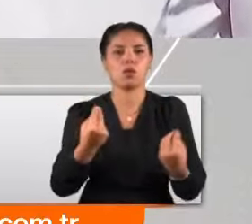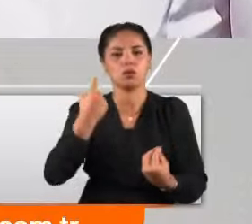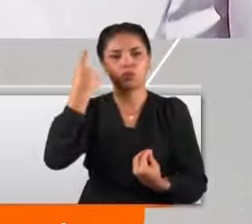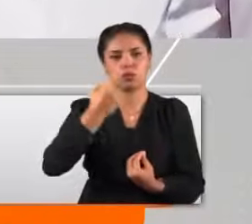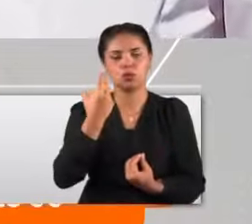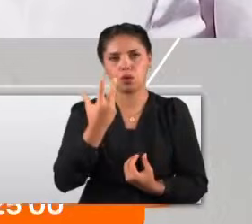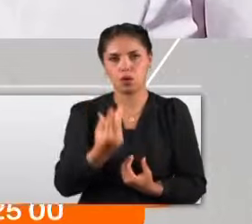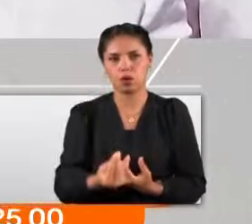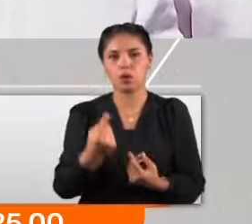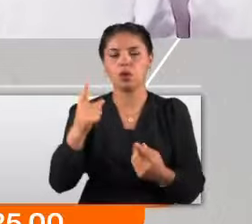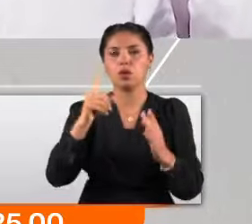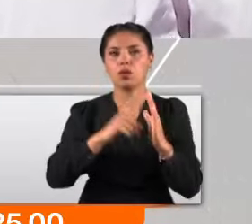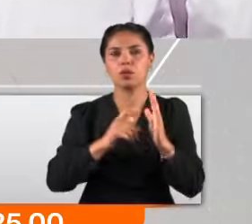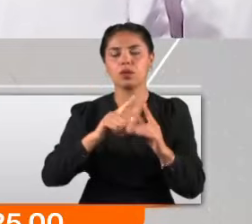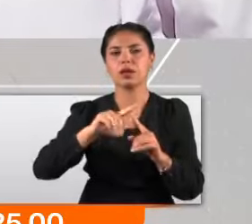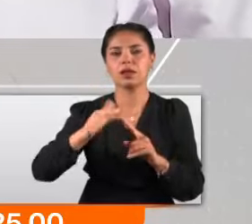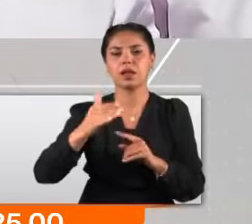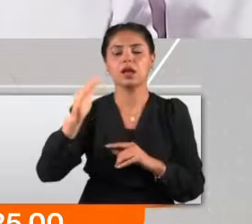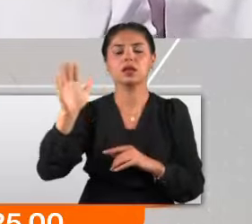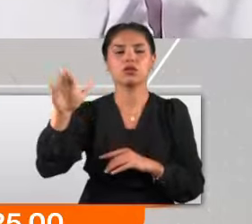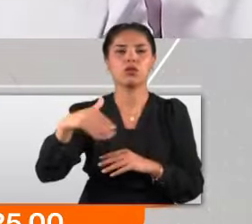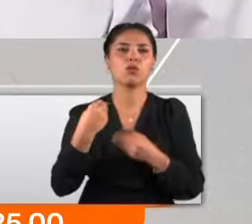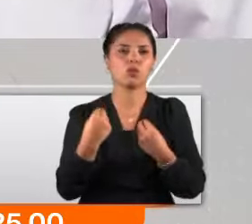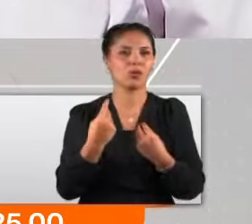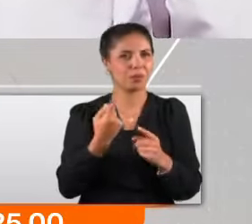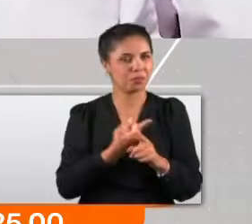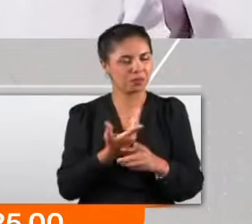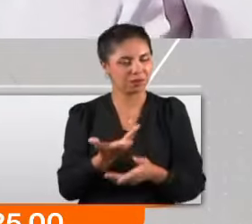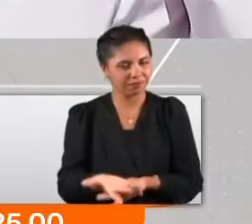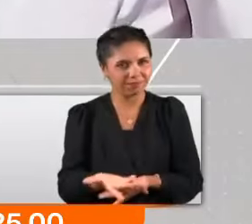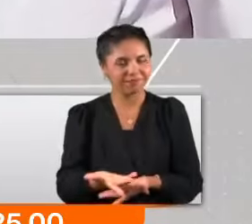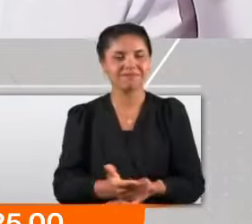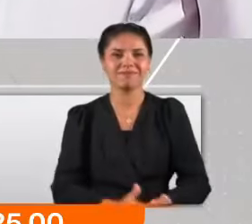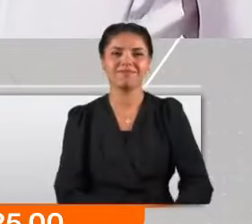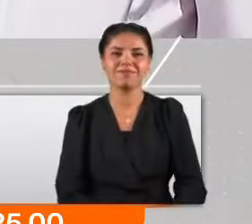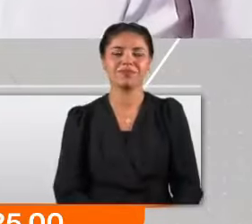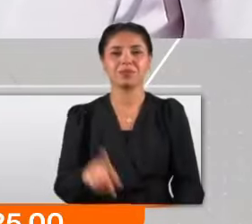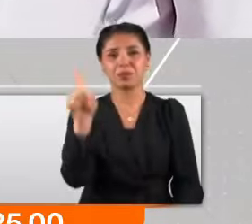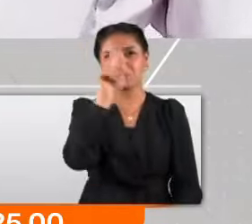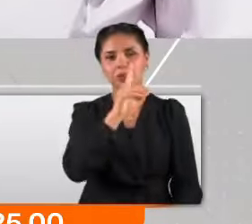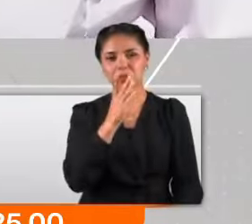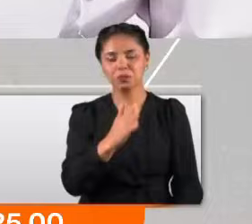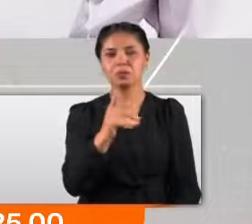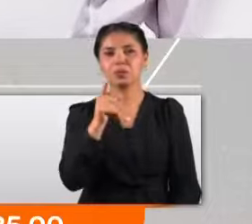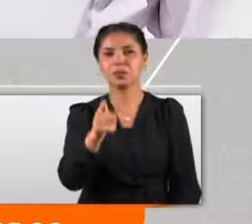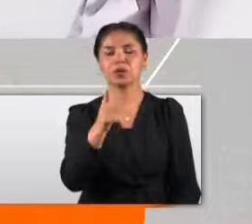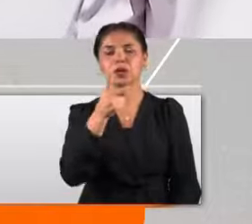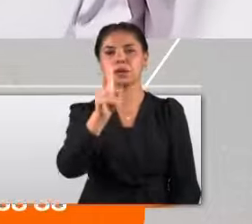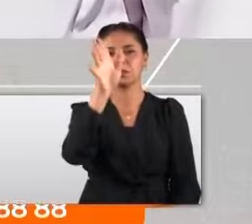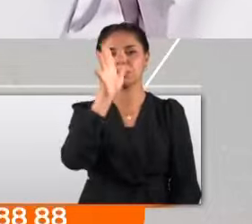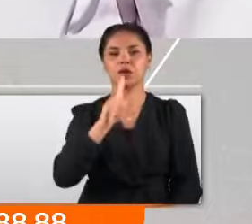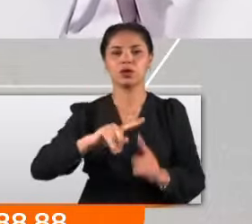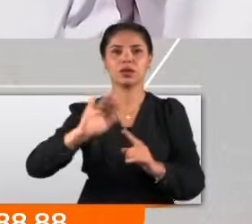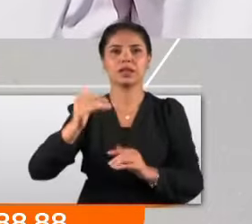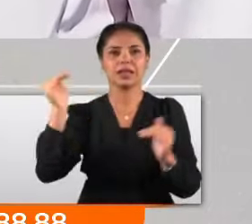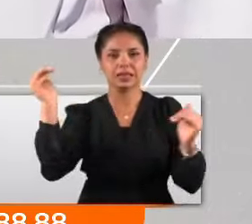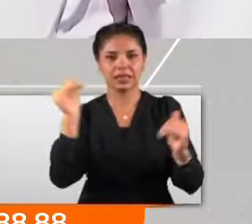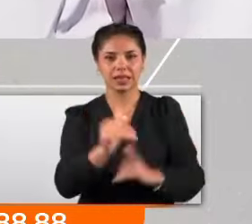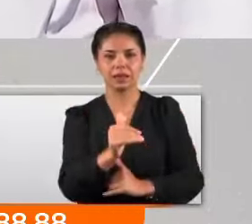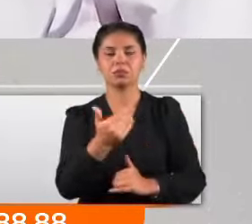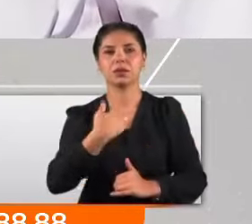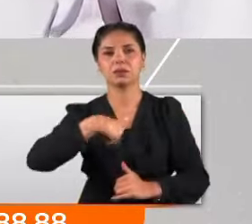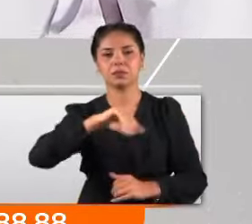Aslında uygulamadan taksi çağrılması güzel bir şey. Çünkü bu 2500 taksinin gelmesi bizim için